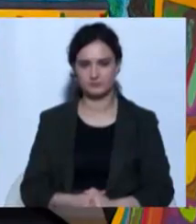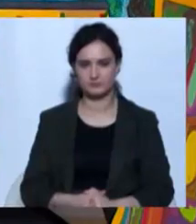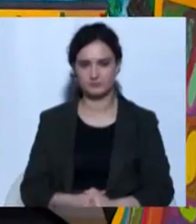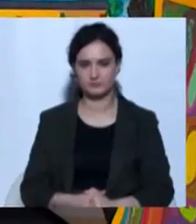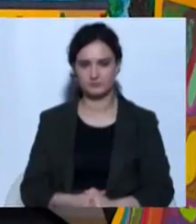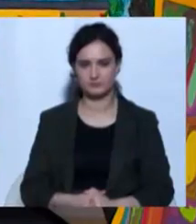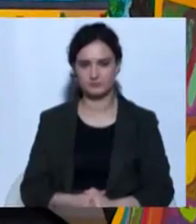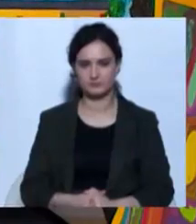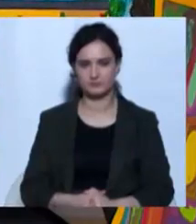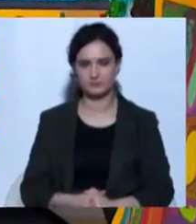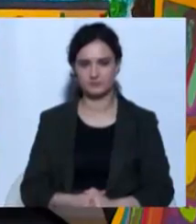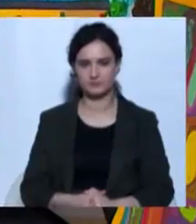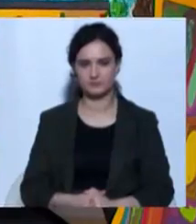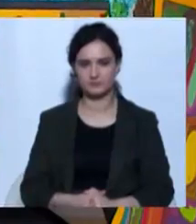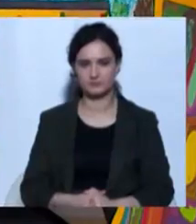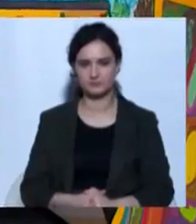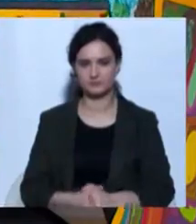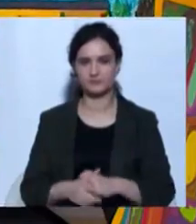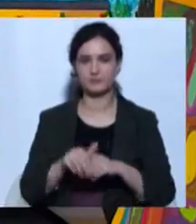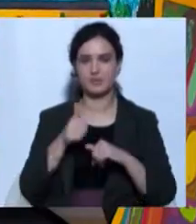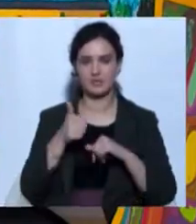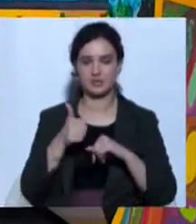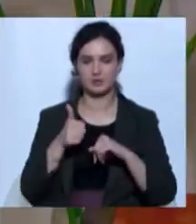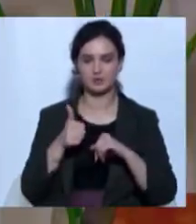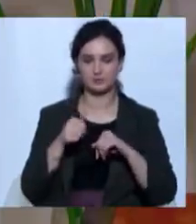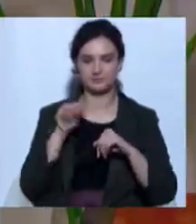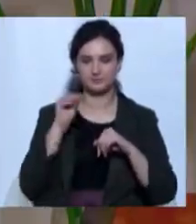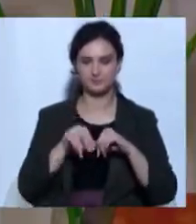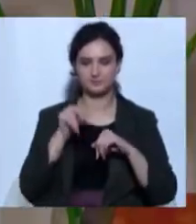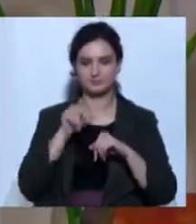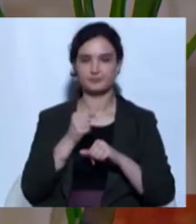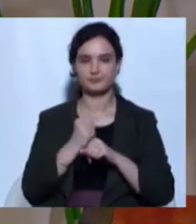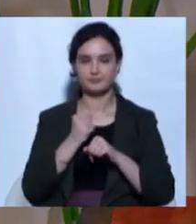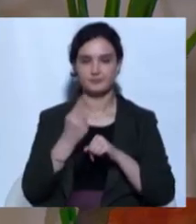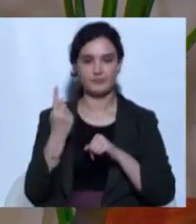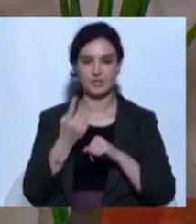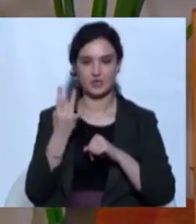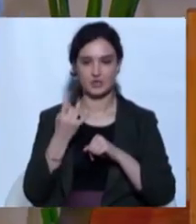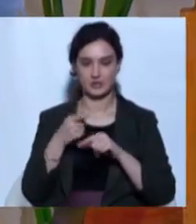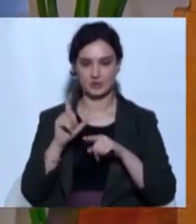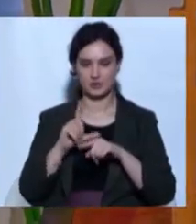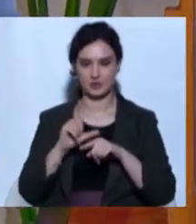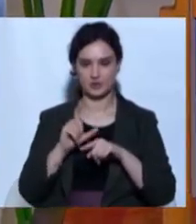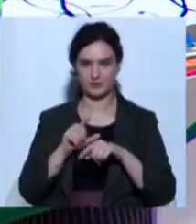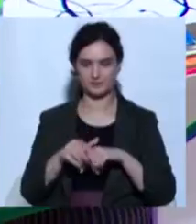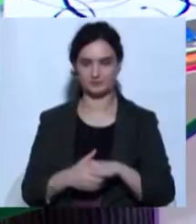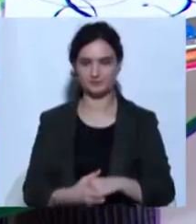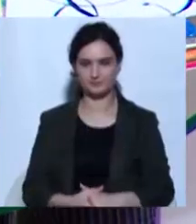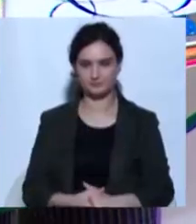ცოტა ბევრი რომ კარგად ჩავაწოთ. აი ესეთი ერთჯერადი ჭიქა